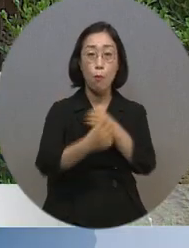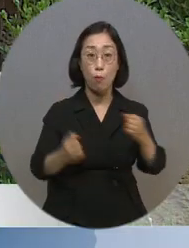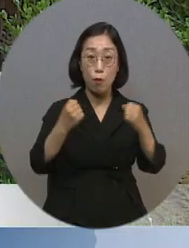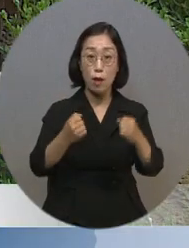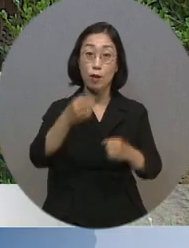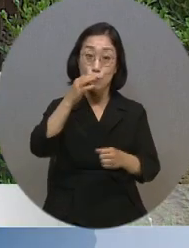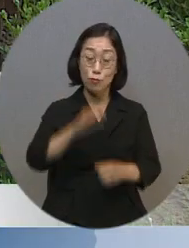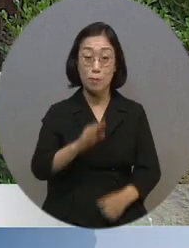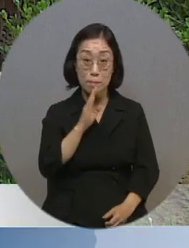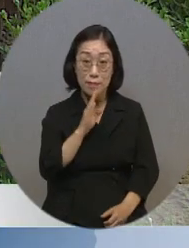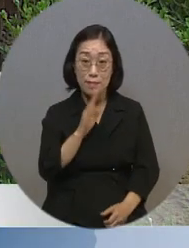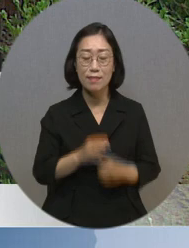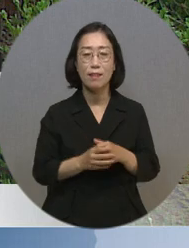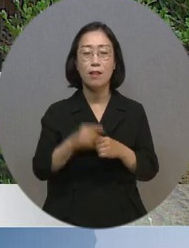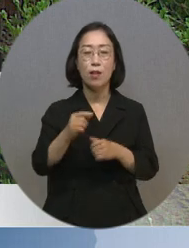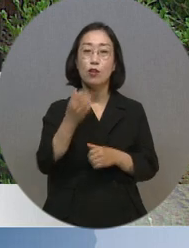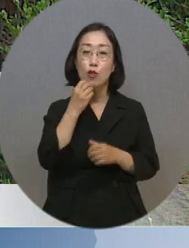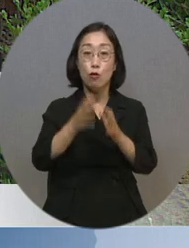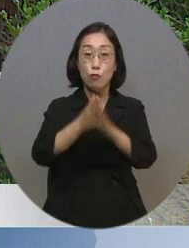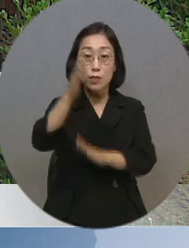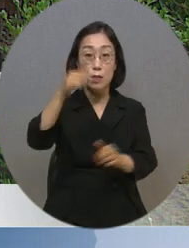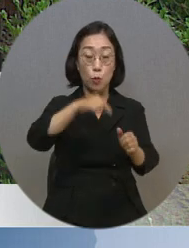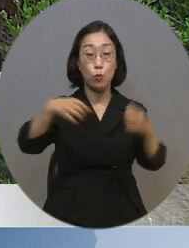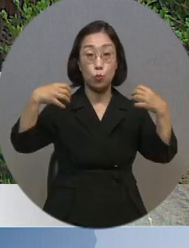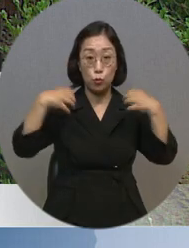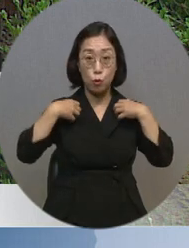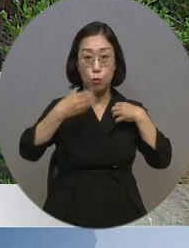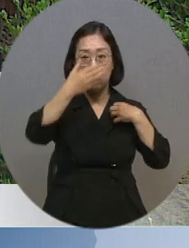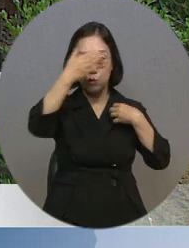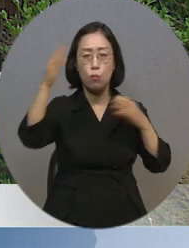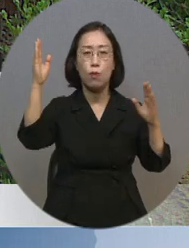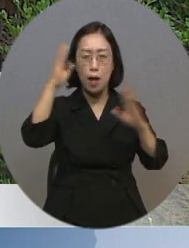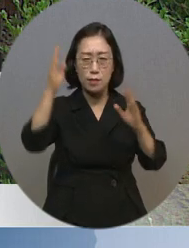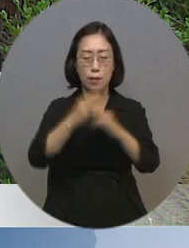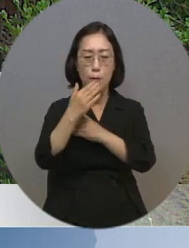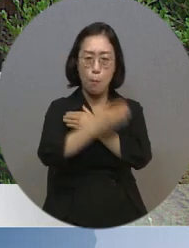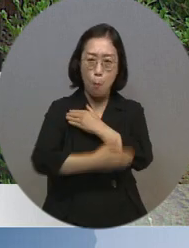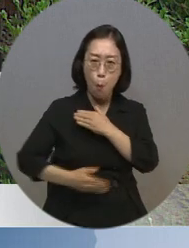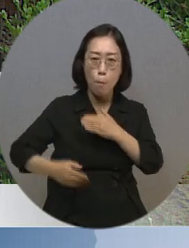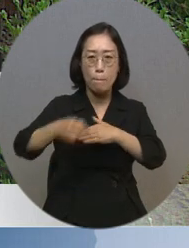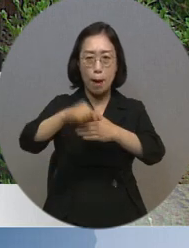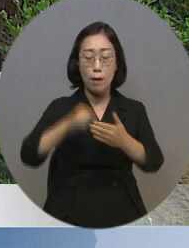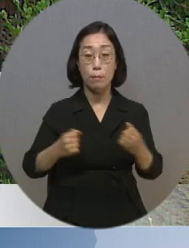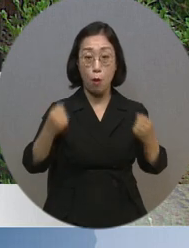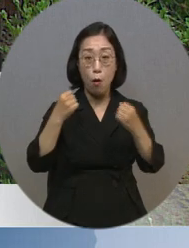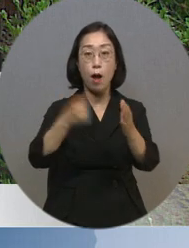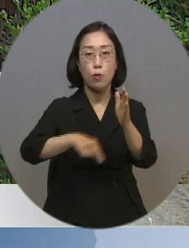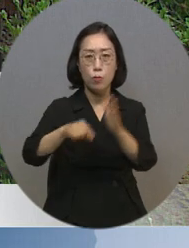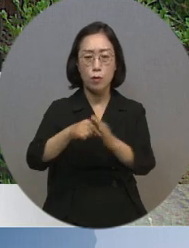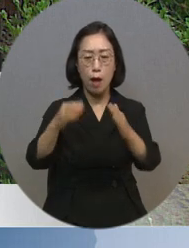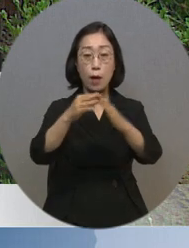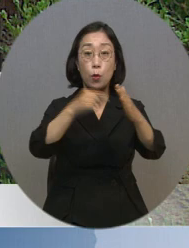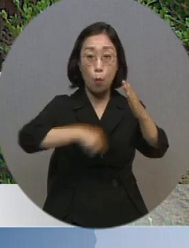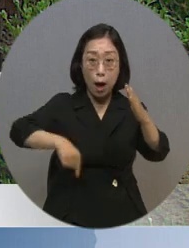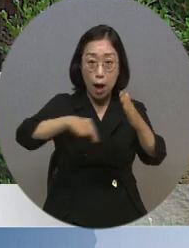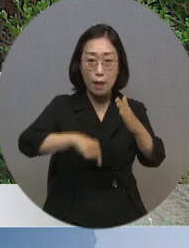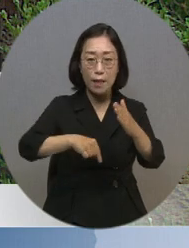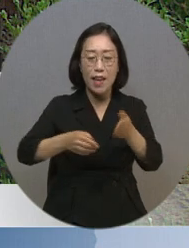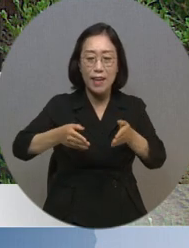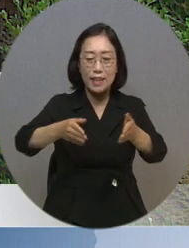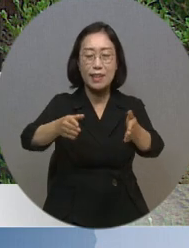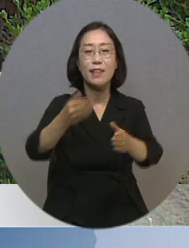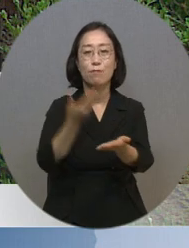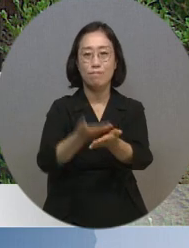알고 계실 텐데요. 서울시교육청이 청소년들의 건강한 몸과 마음을 위해 교내 맨발 걷기 환경을